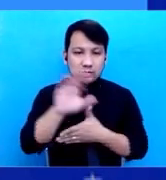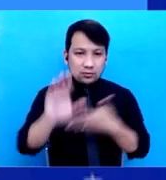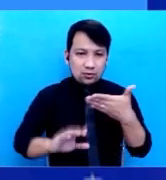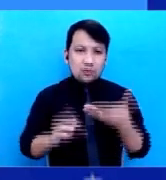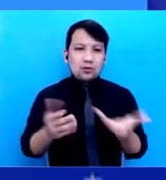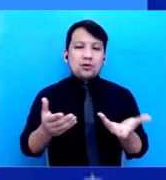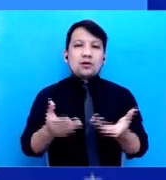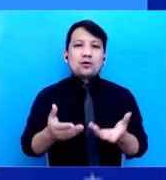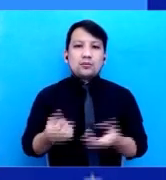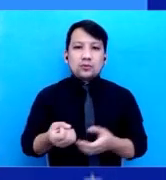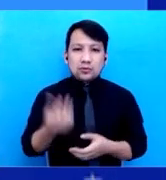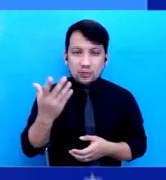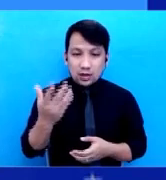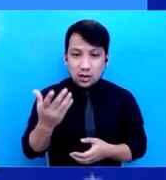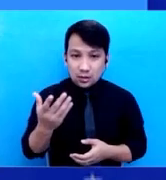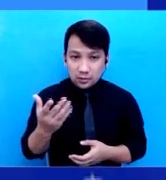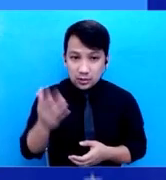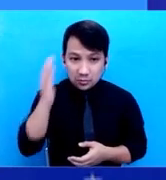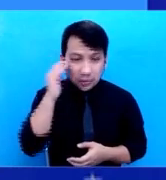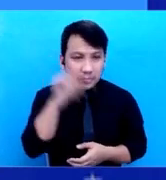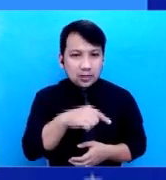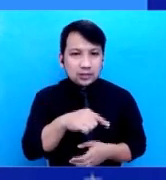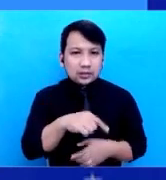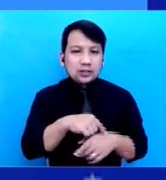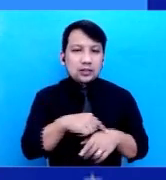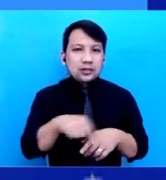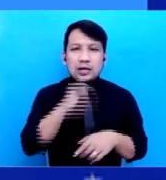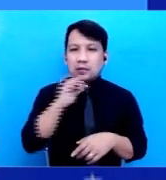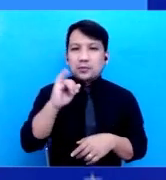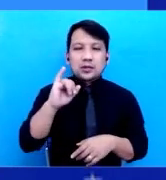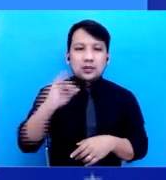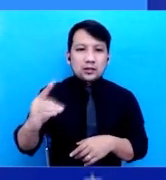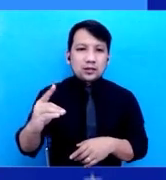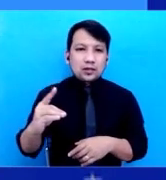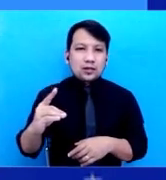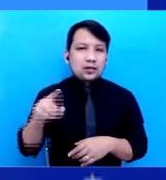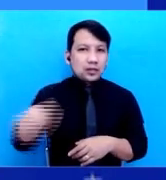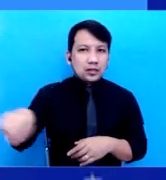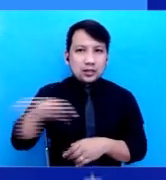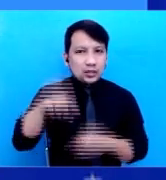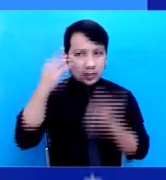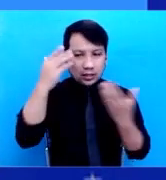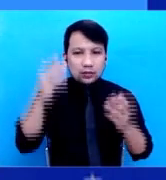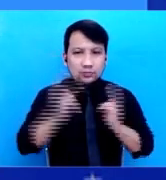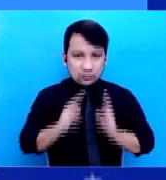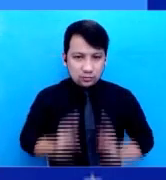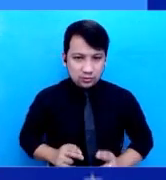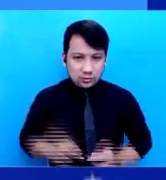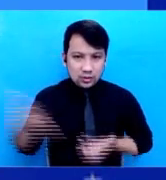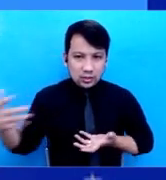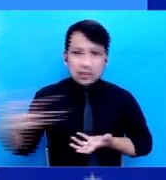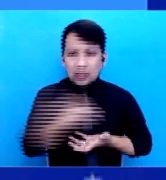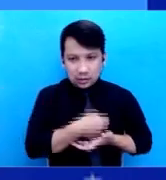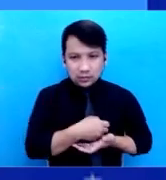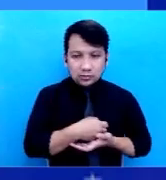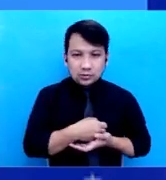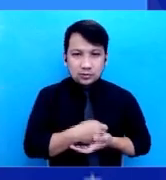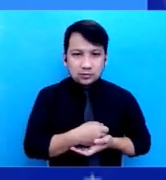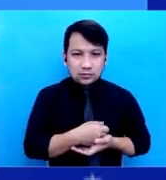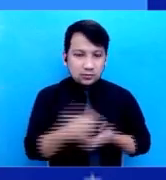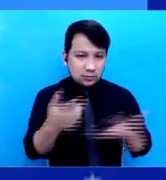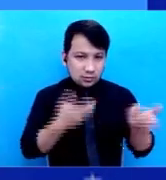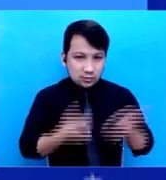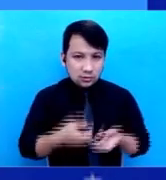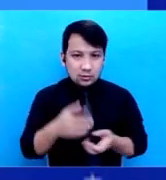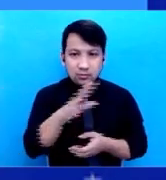Magkano? Kaya alam mo ano, kaya alam mo na hindi indigenous eh. Kasi naka-uniforme. Ha? Oo, hinahakot eh. Nakunti po na eh. Tapos 500.